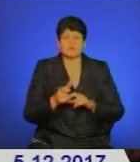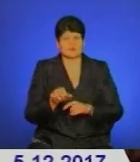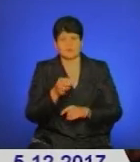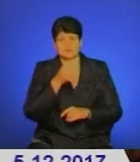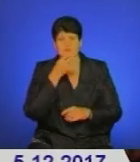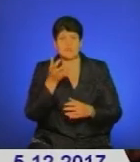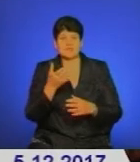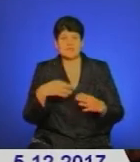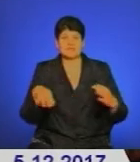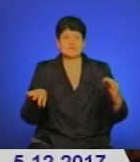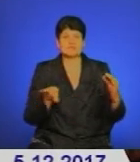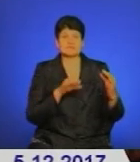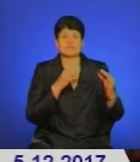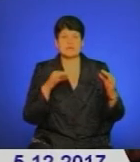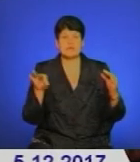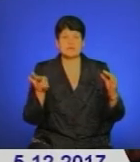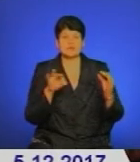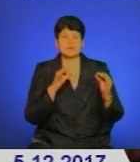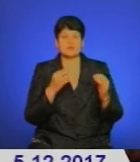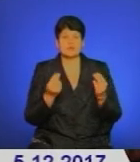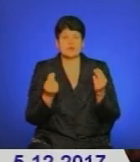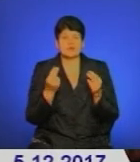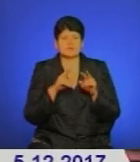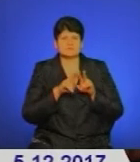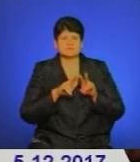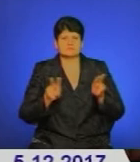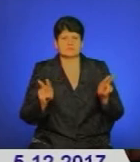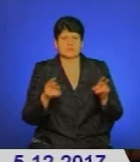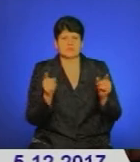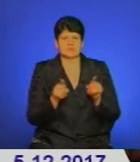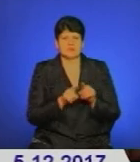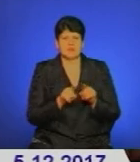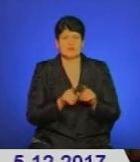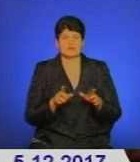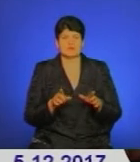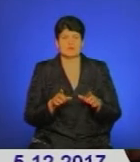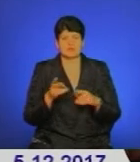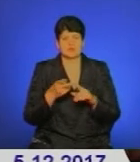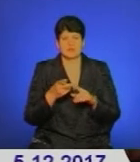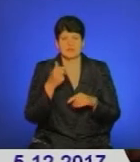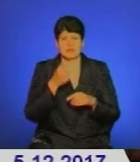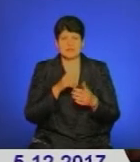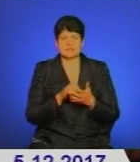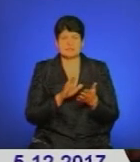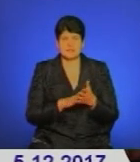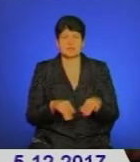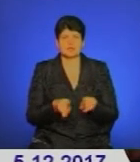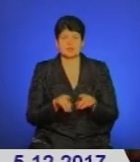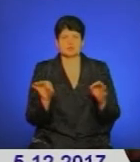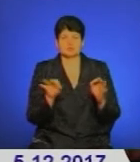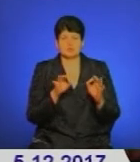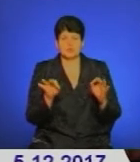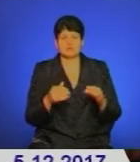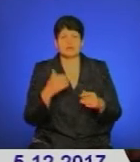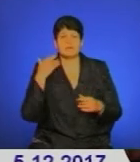Я взяла скрипку і грала те саме, що її подружка. І на другий рік я записалась музично, і я